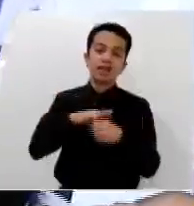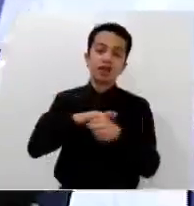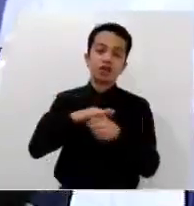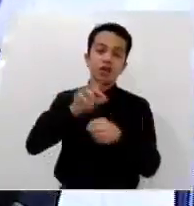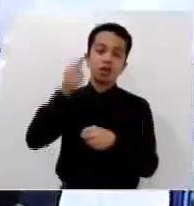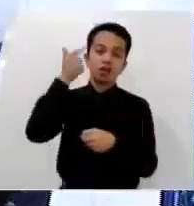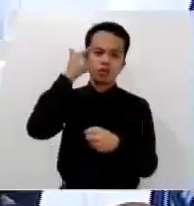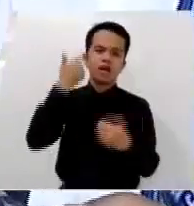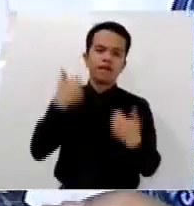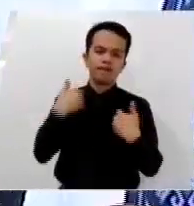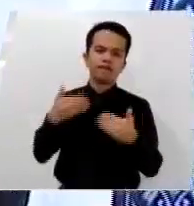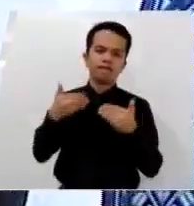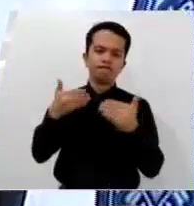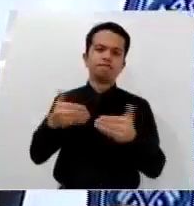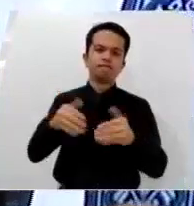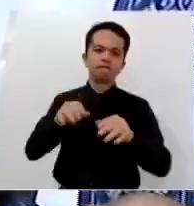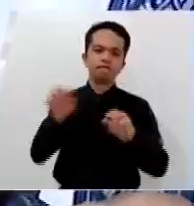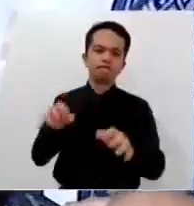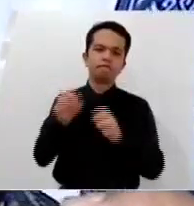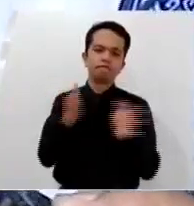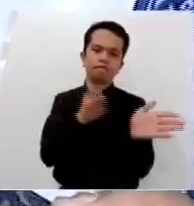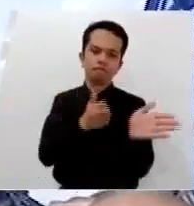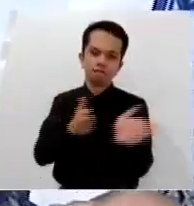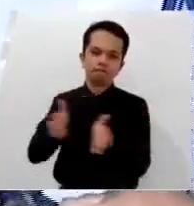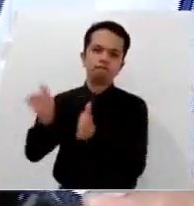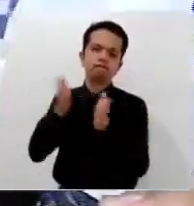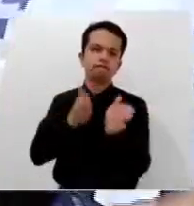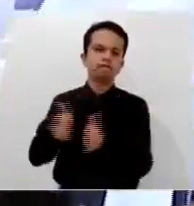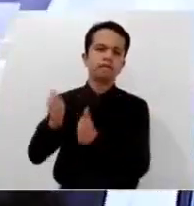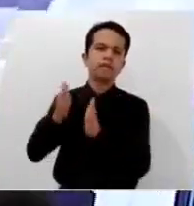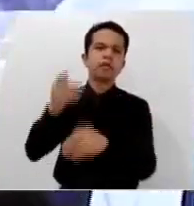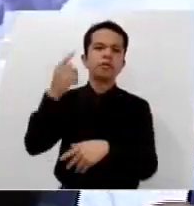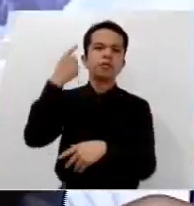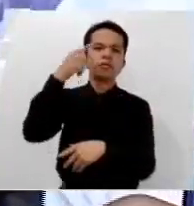din in coordinating with this